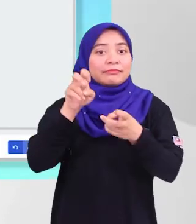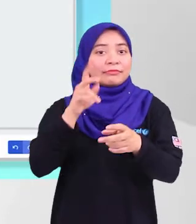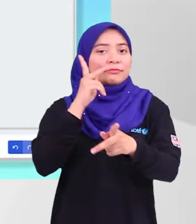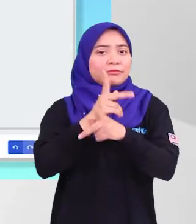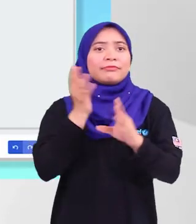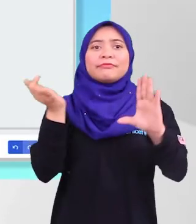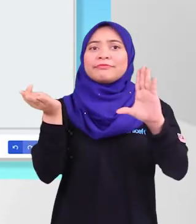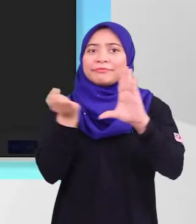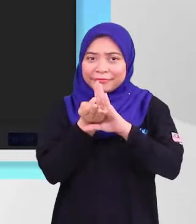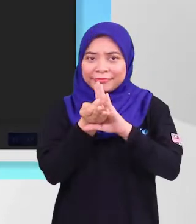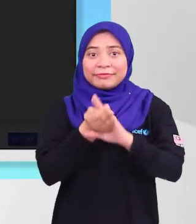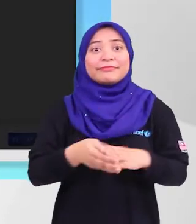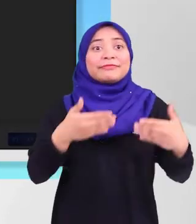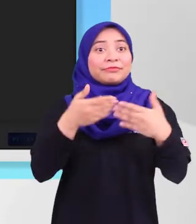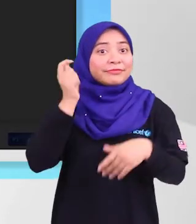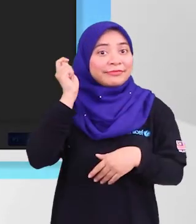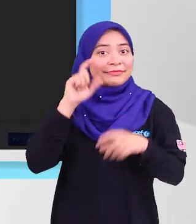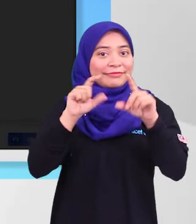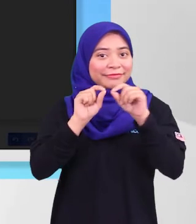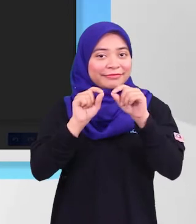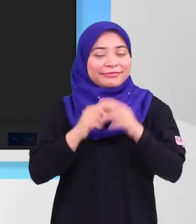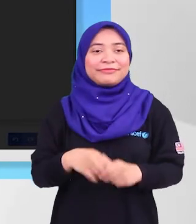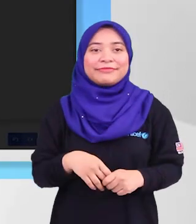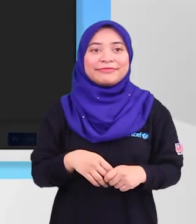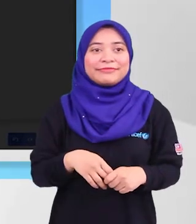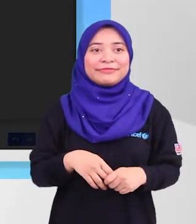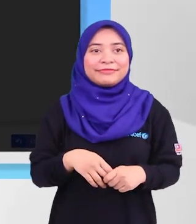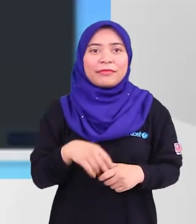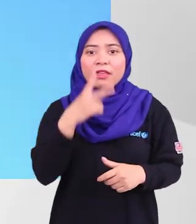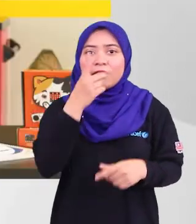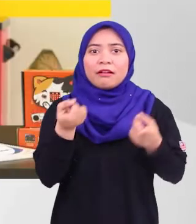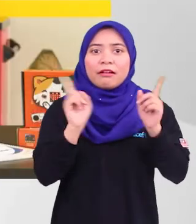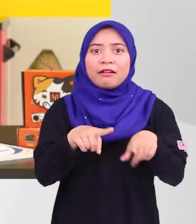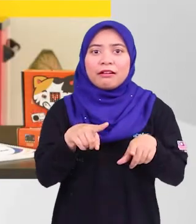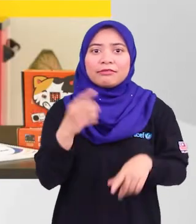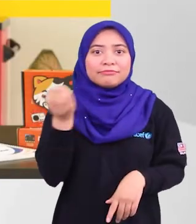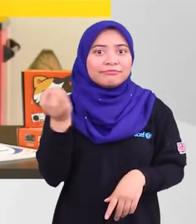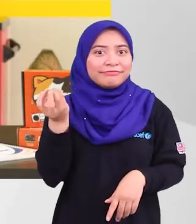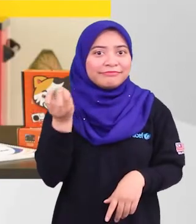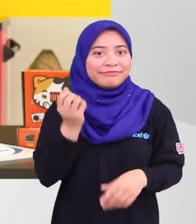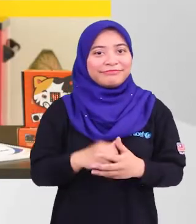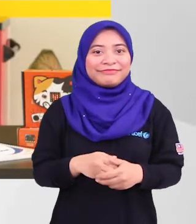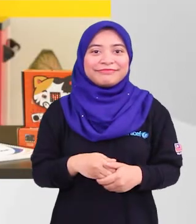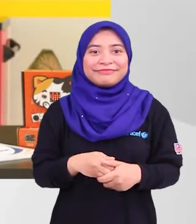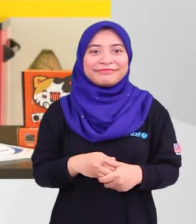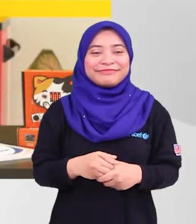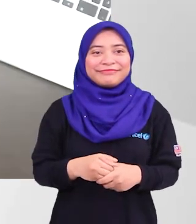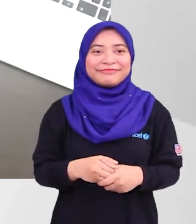download pada perisian dan savekan fail atau cara ke dalam microbit. Perhatikan apa yang berlaku apabila microbit